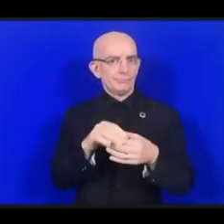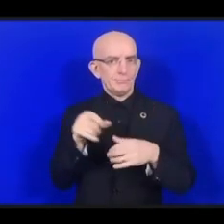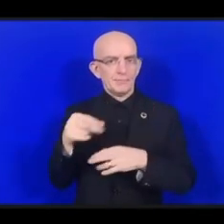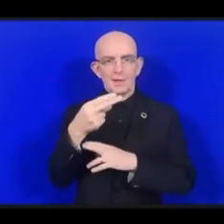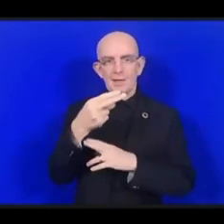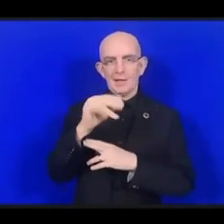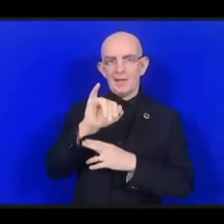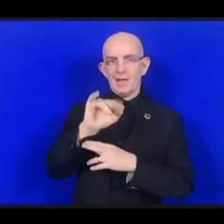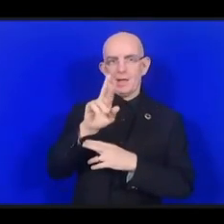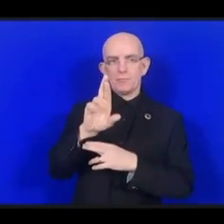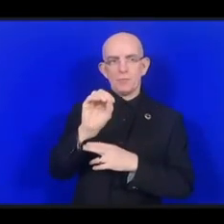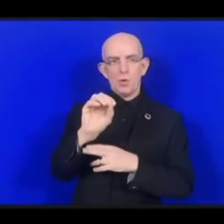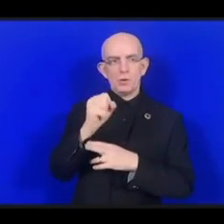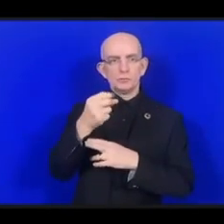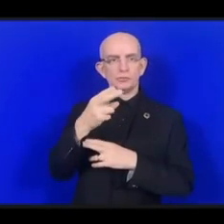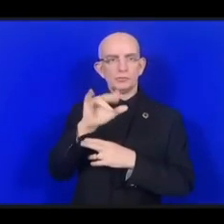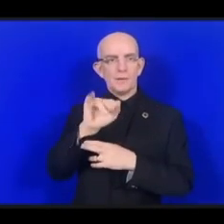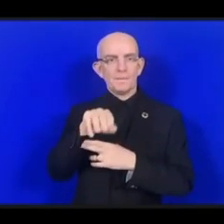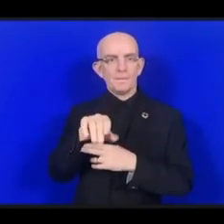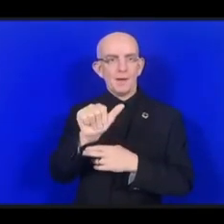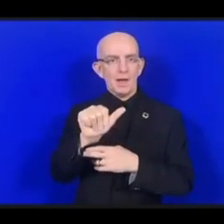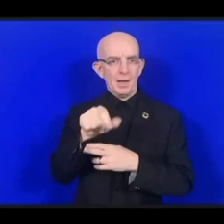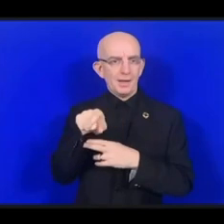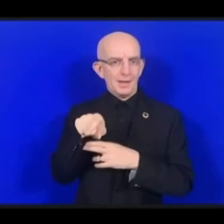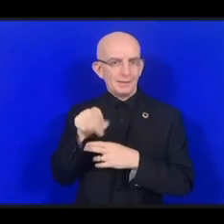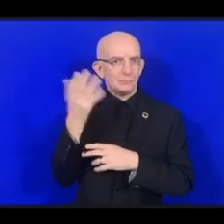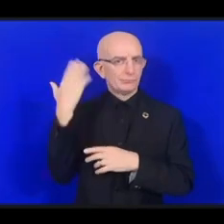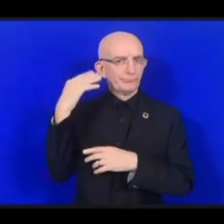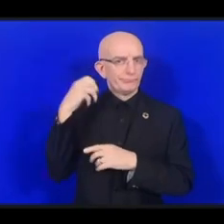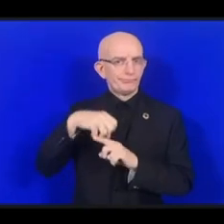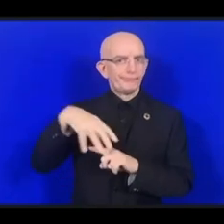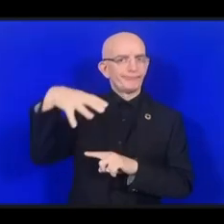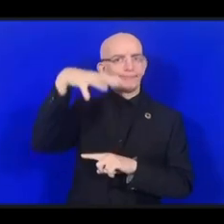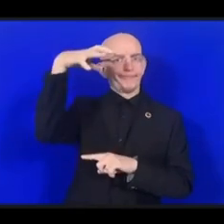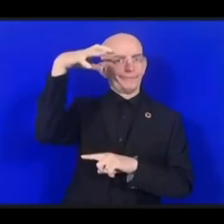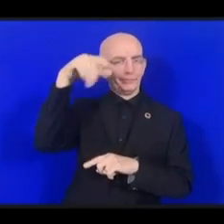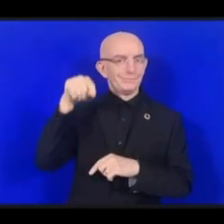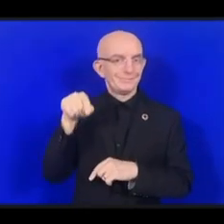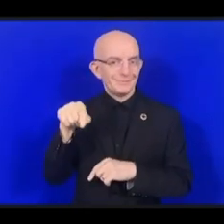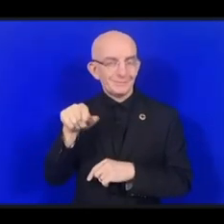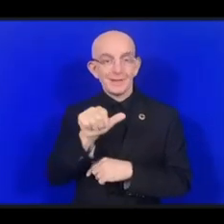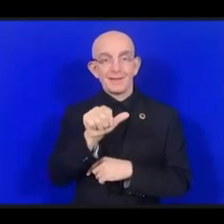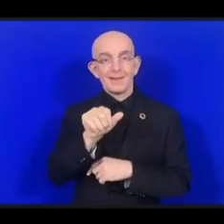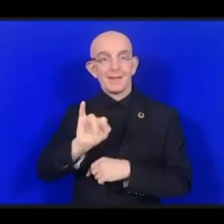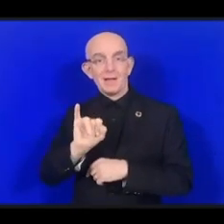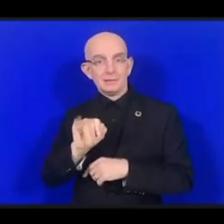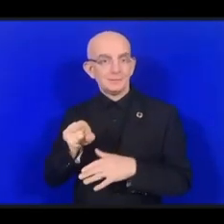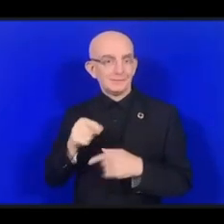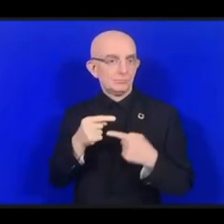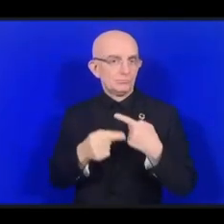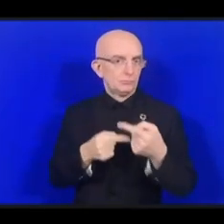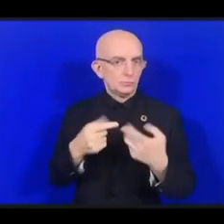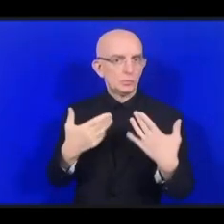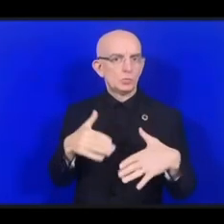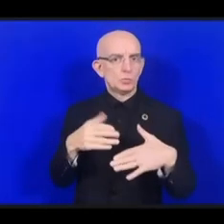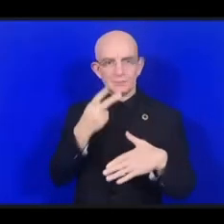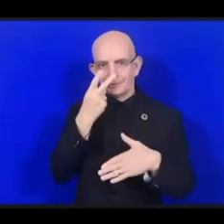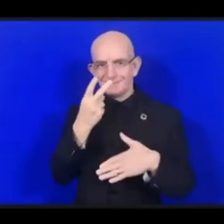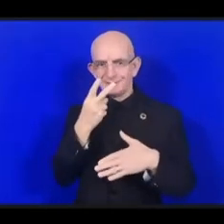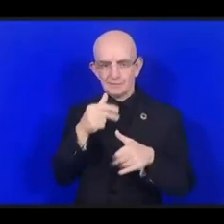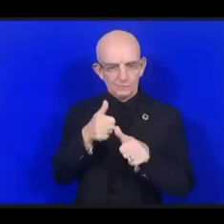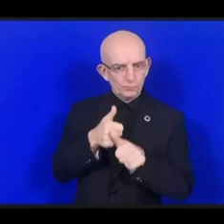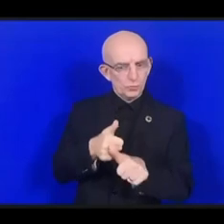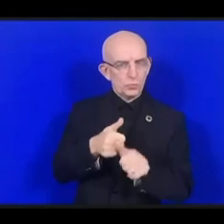要去跟踪和分析这个非常重要的进展，未来应该很快会给我们全